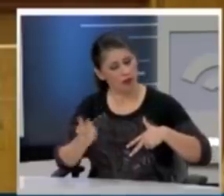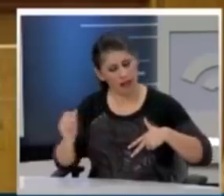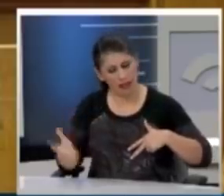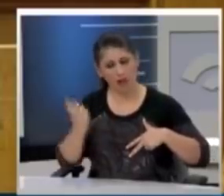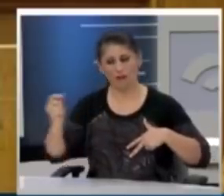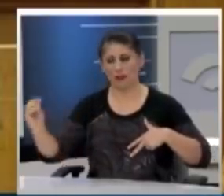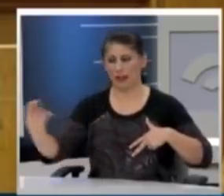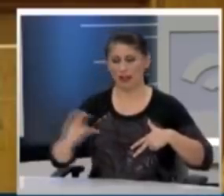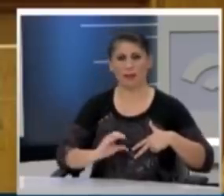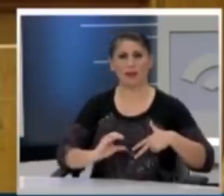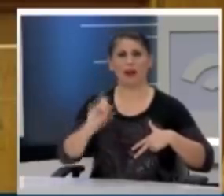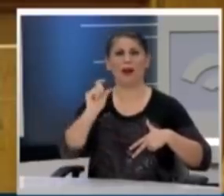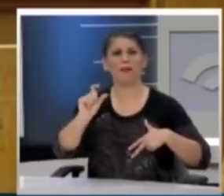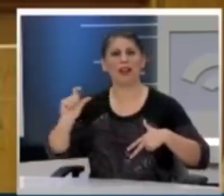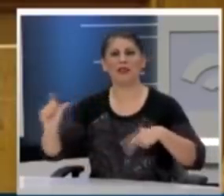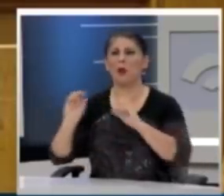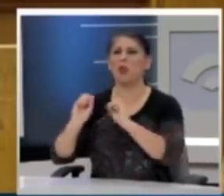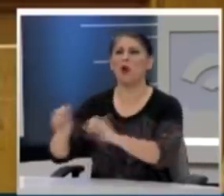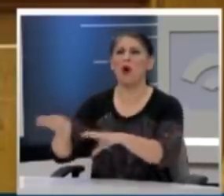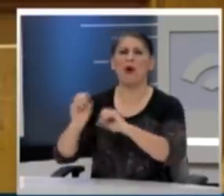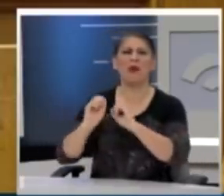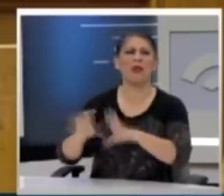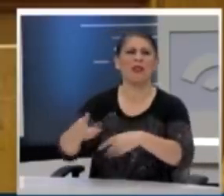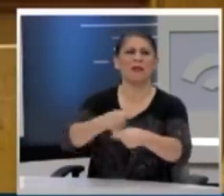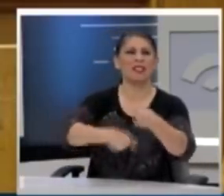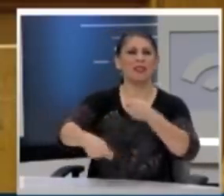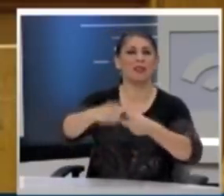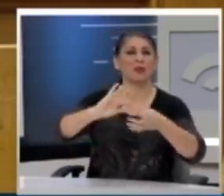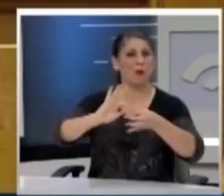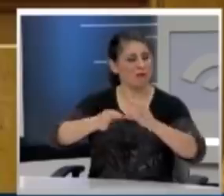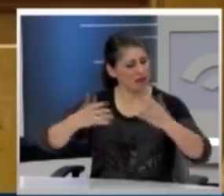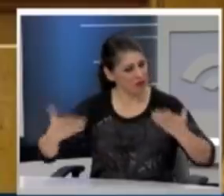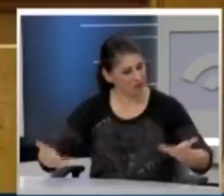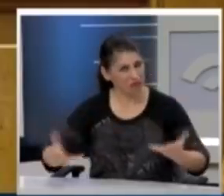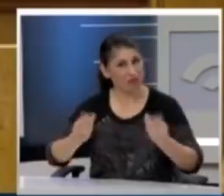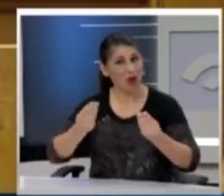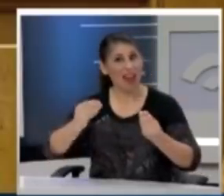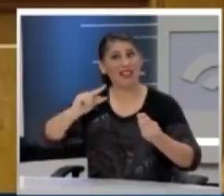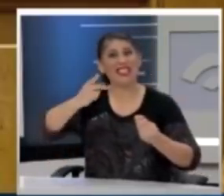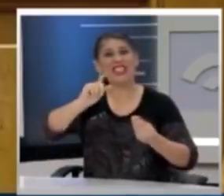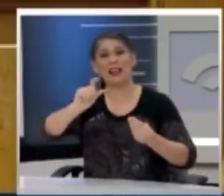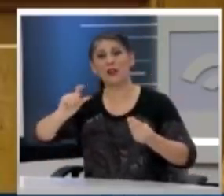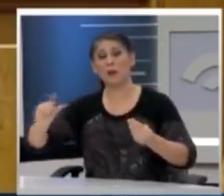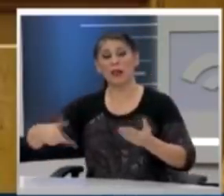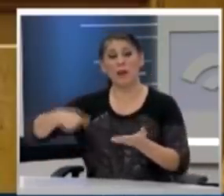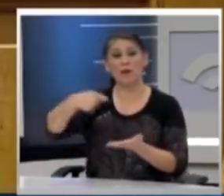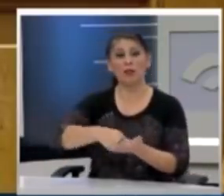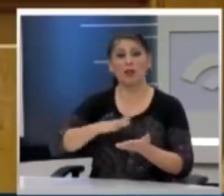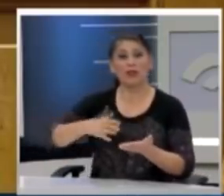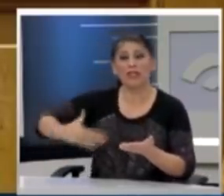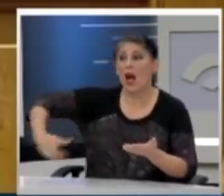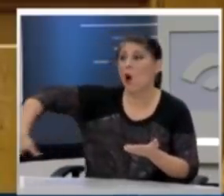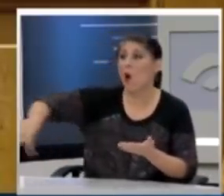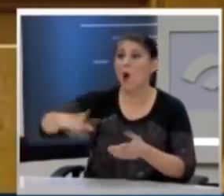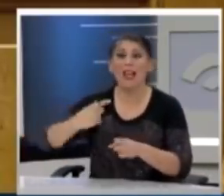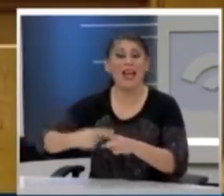χρήματα από τα εκατομμύρια που χαρίζει στους επιχειρηματικούς ομίλους και από τα δισεκατομμύρια που πληρώνει ο λαός